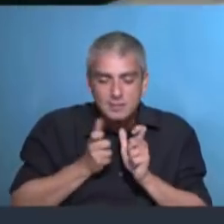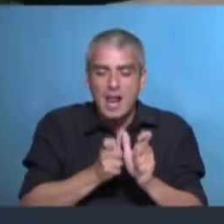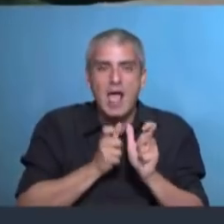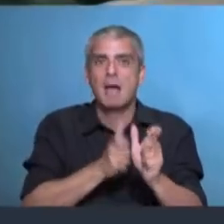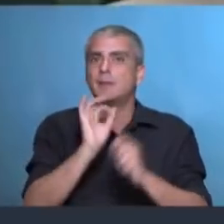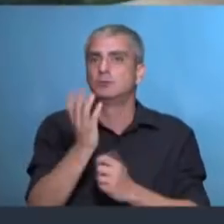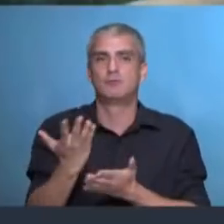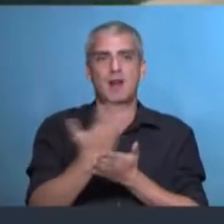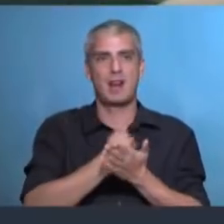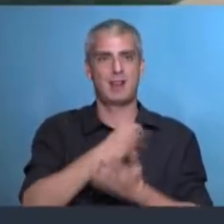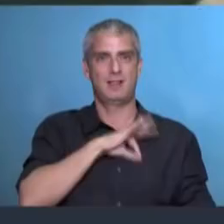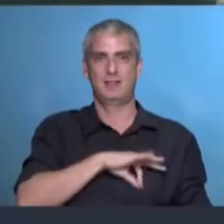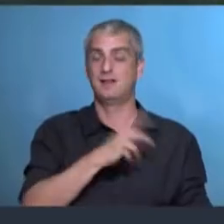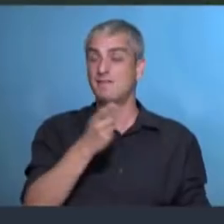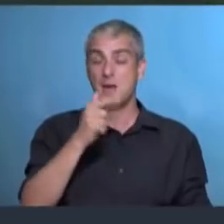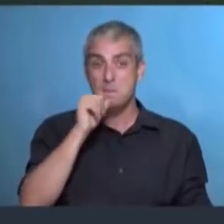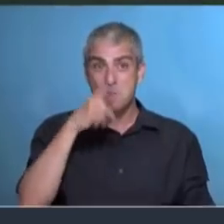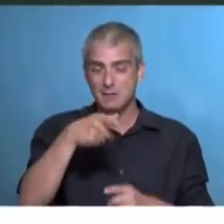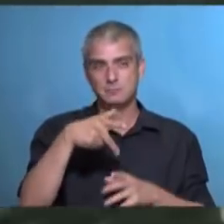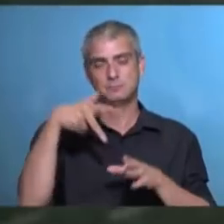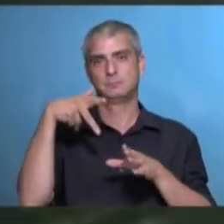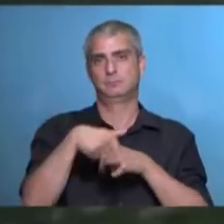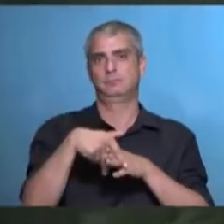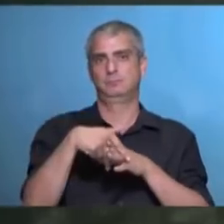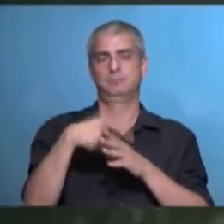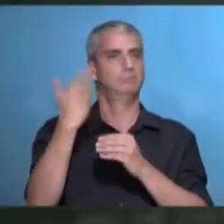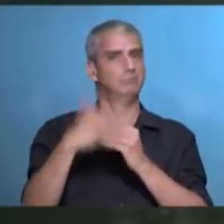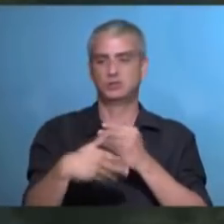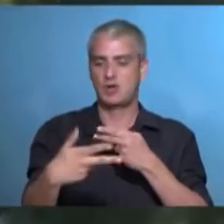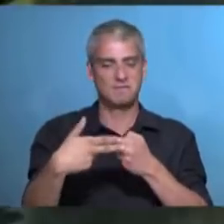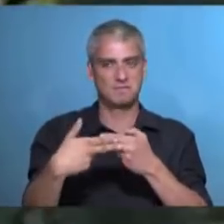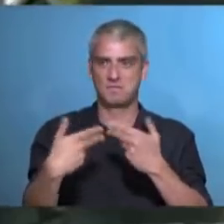והמים האחורים הם גל תובעני שסופו לא נראה באופק.